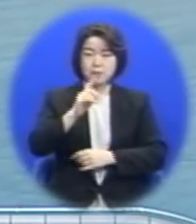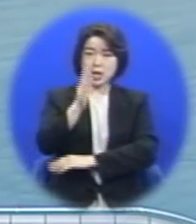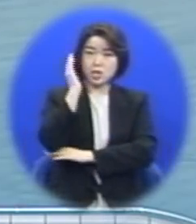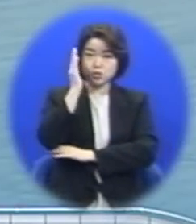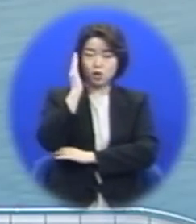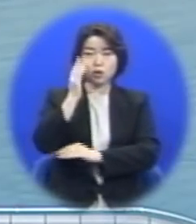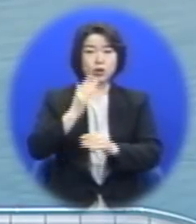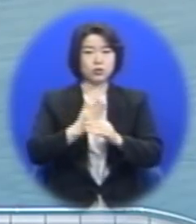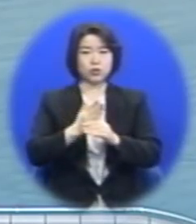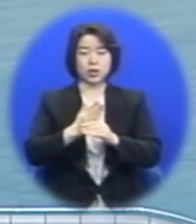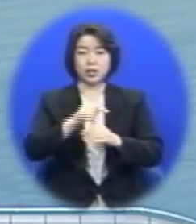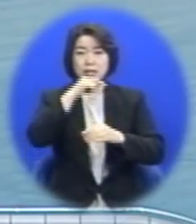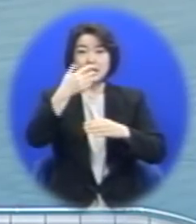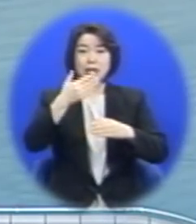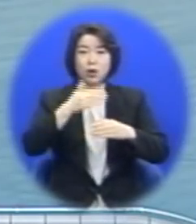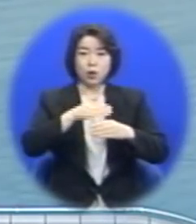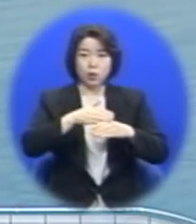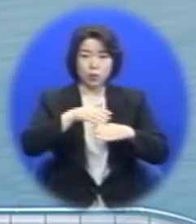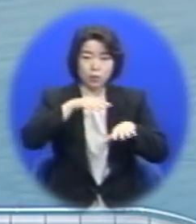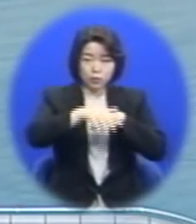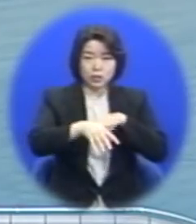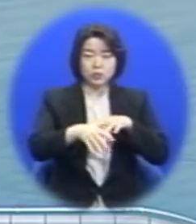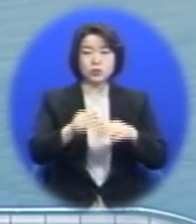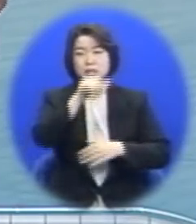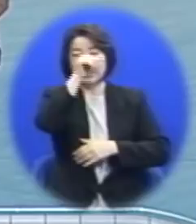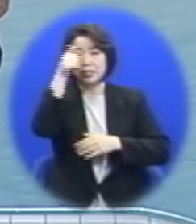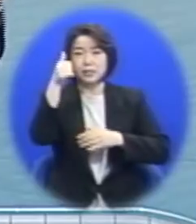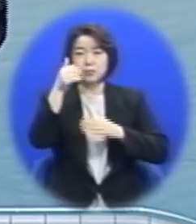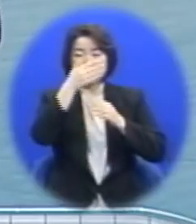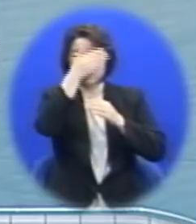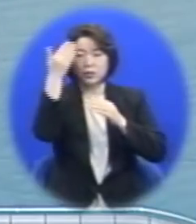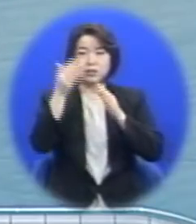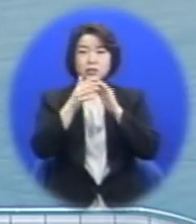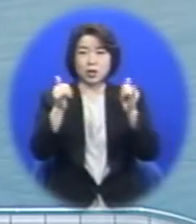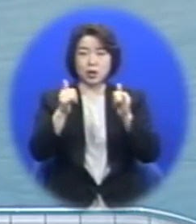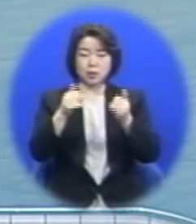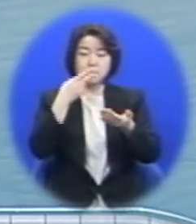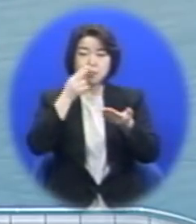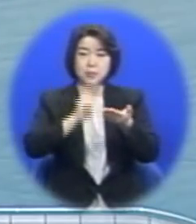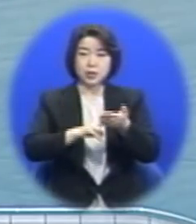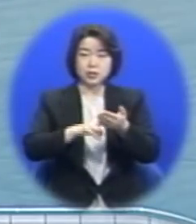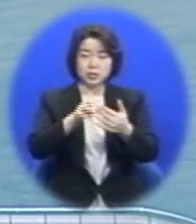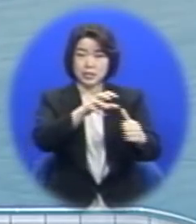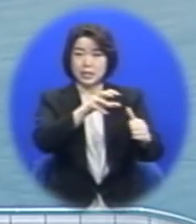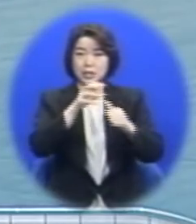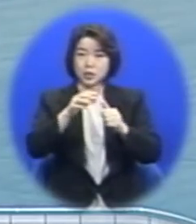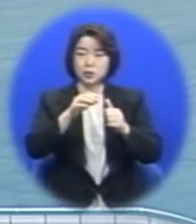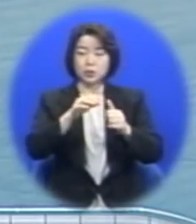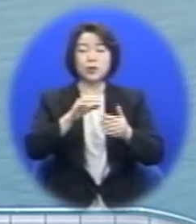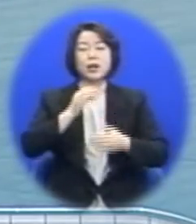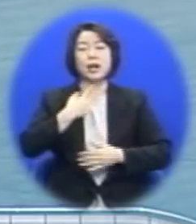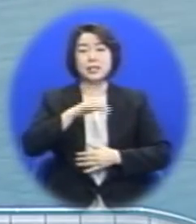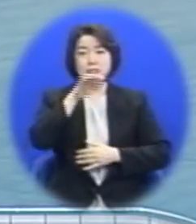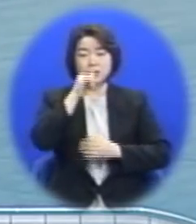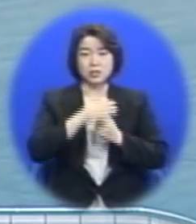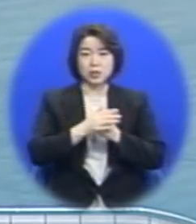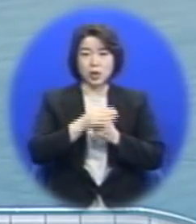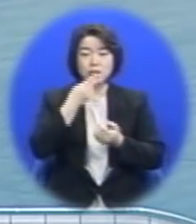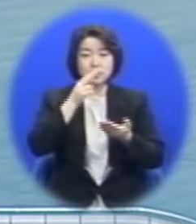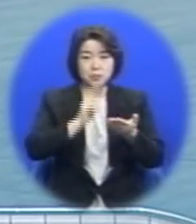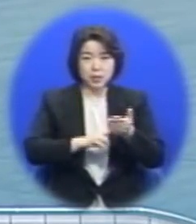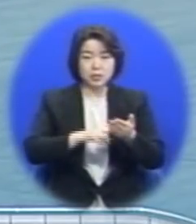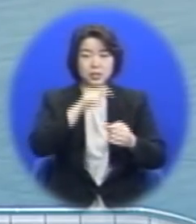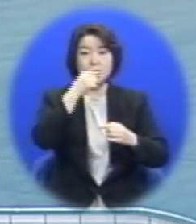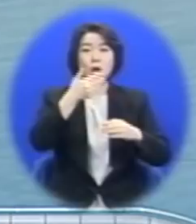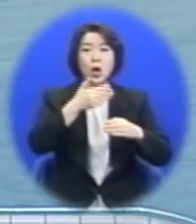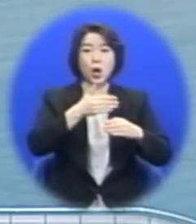중에 공산주의자 청년의 편지를 인용한 적이 있습니다. 그 편지는 그